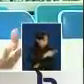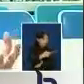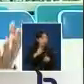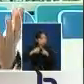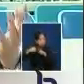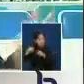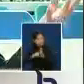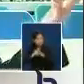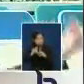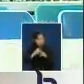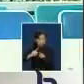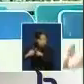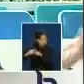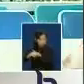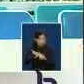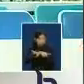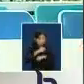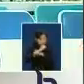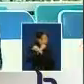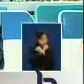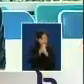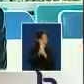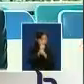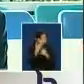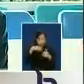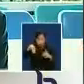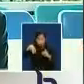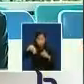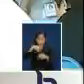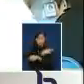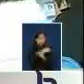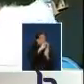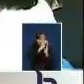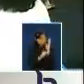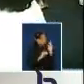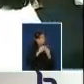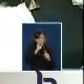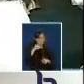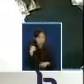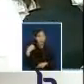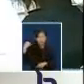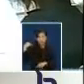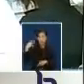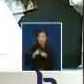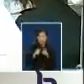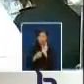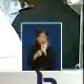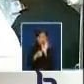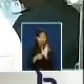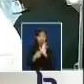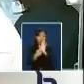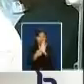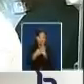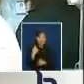รู้แล้วก็เผยแพร่ไปยังโรงพยาบาลอื่นๆทั่วประเทศไทยด้วยไหมฮะ อ๋อตอนนี้เราก็คล้ายๆแบบนี้ด้วยนะคะอย่างเรื่องล้างมือเนี่ยค่ะเราก็ได้ความกรุณาจากกรม